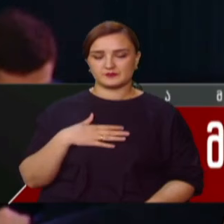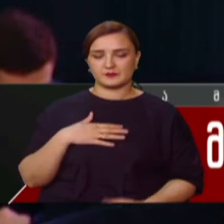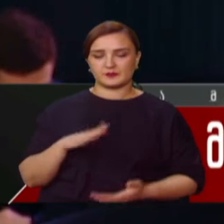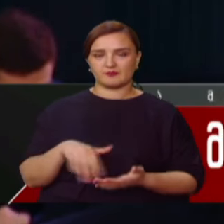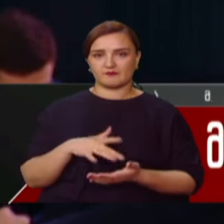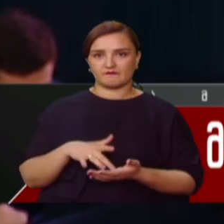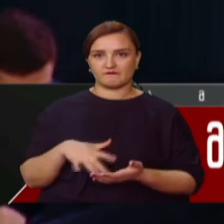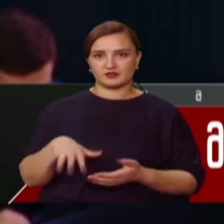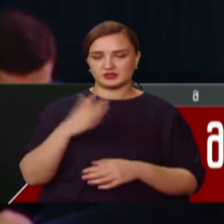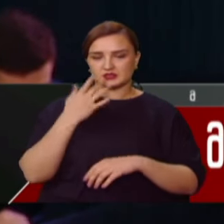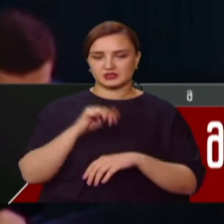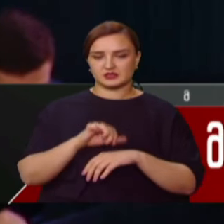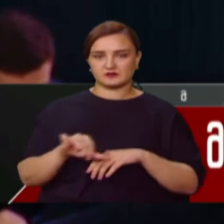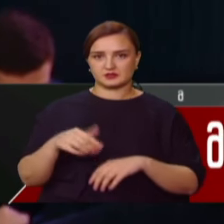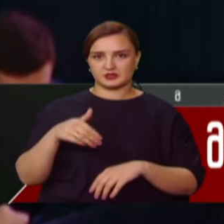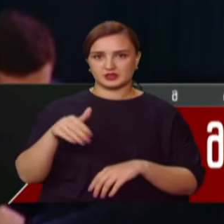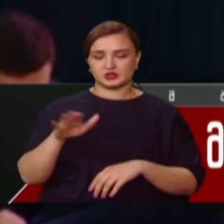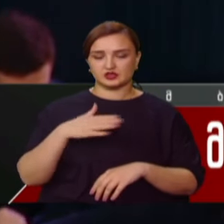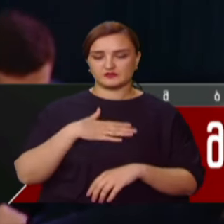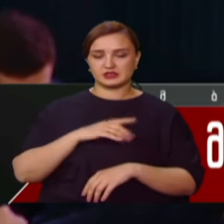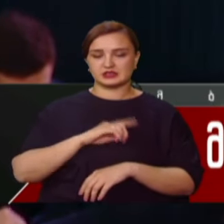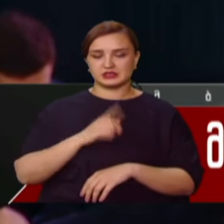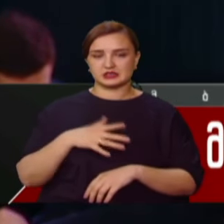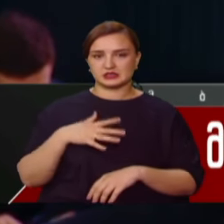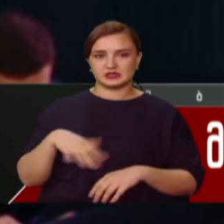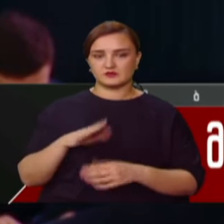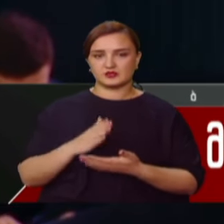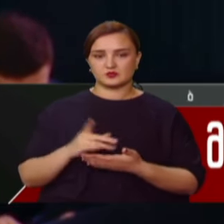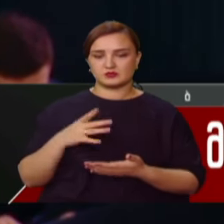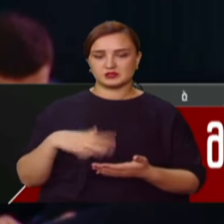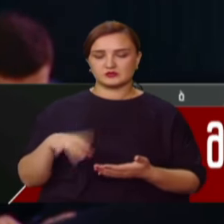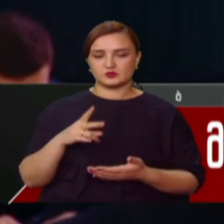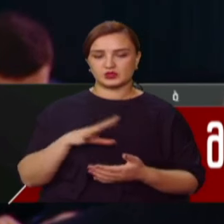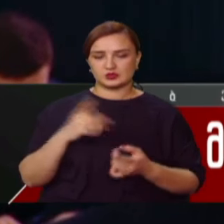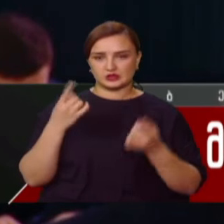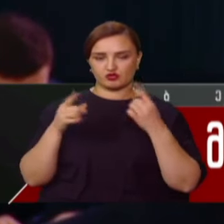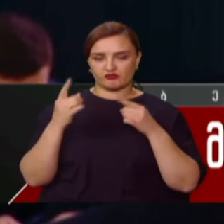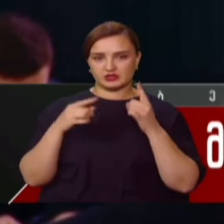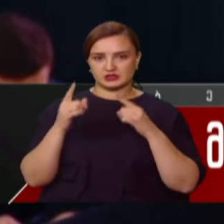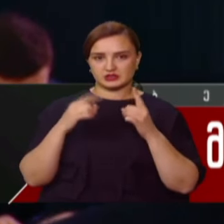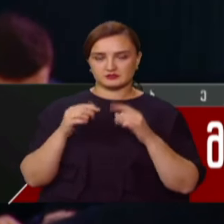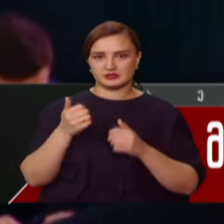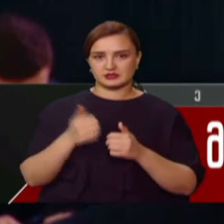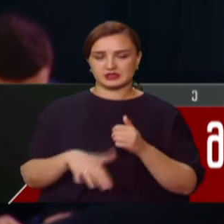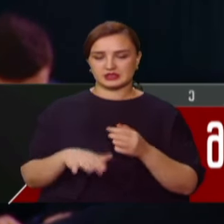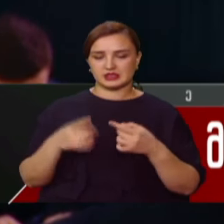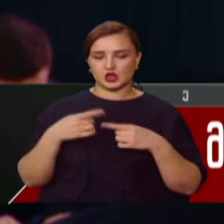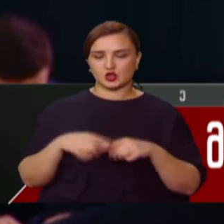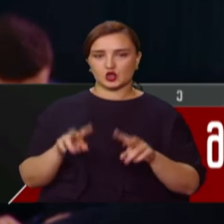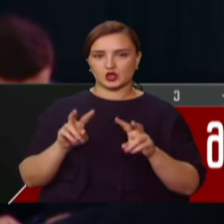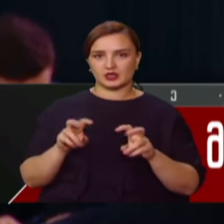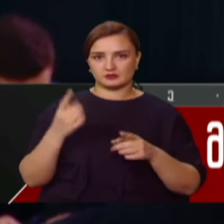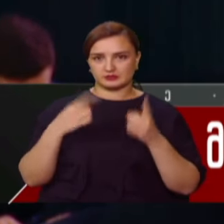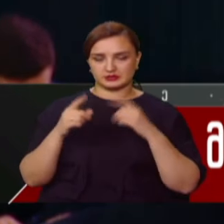ქვეყნის საზღვრებს გარეთ. ჩვენი ძლიერი საქართველოს ფორმულა არის, რომ საქართველო გახდეს ინოვაციების ცენტრი, ტექნოლოგიების